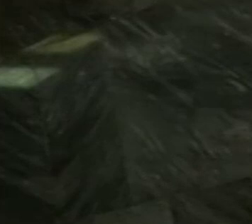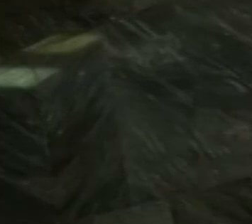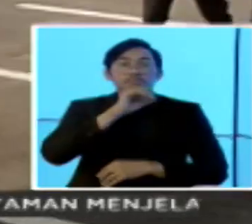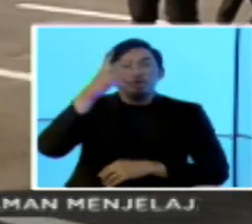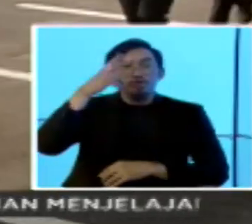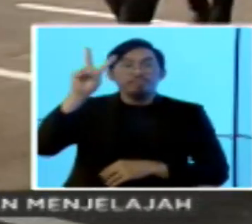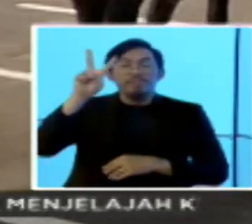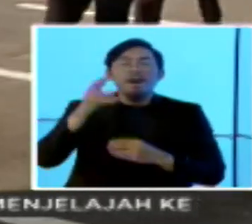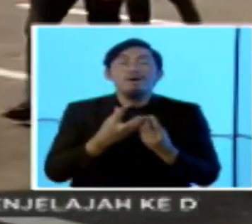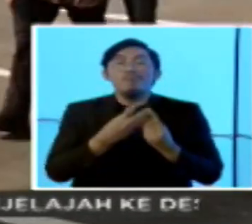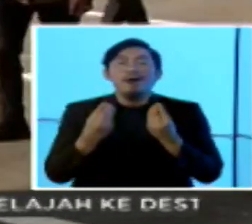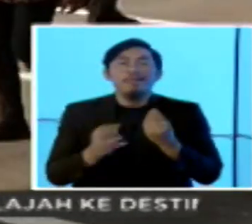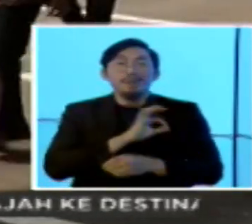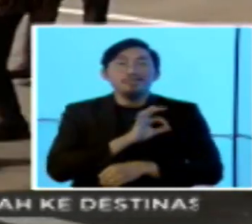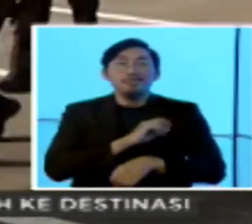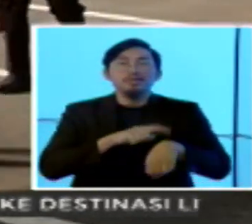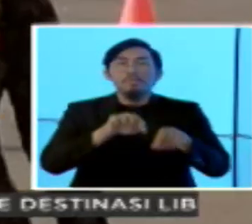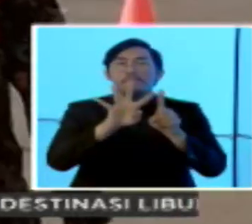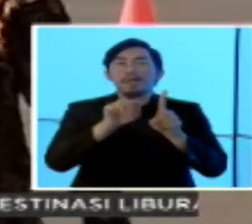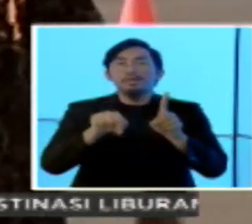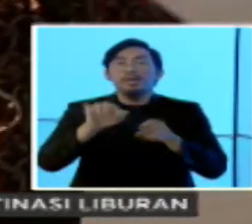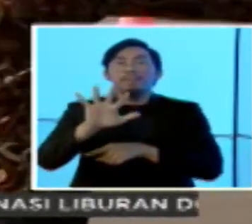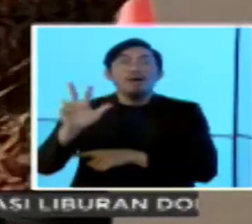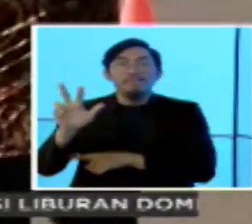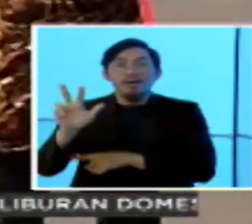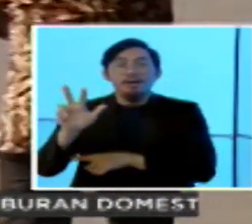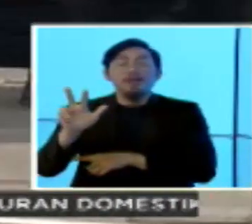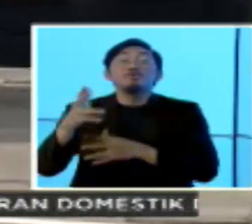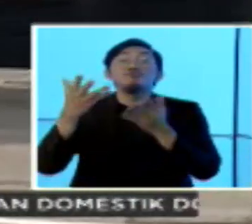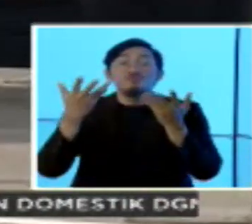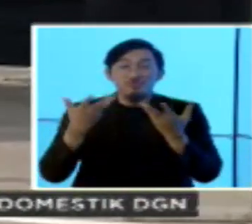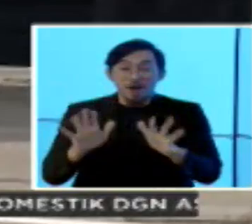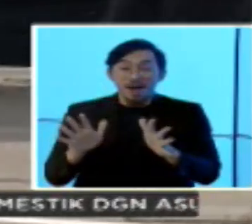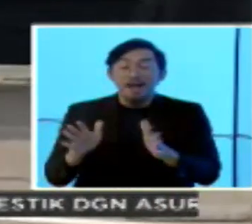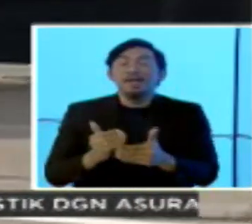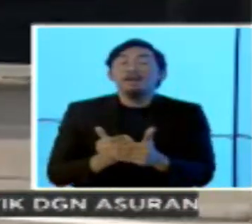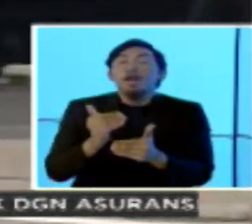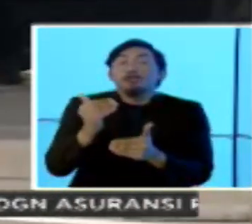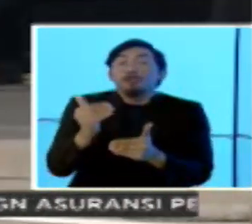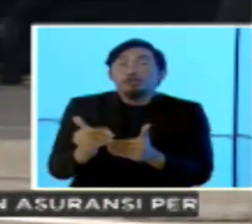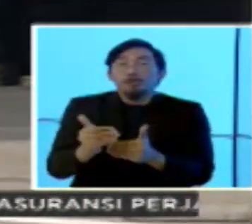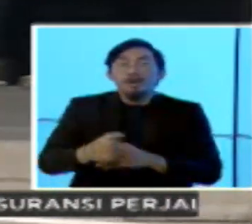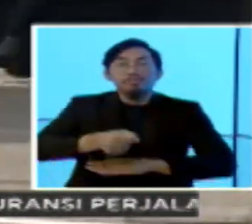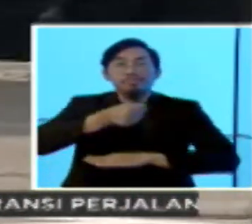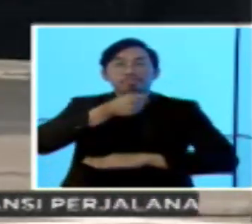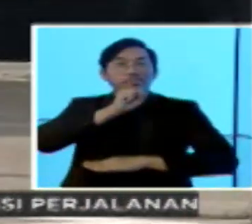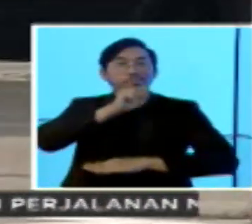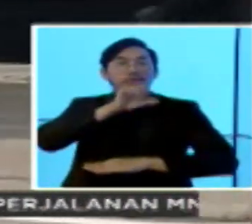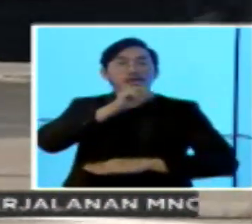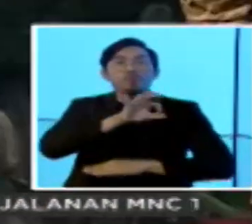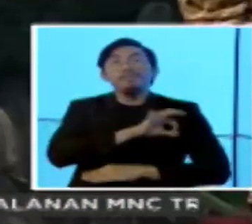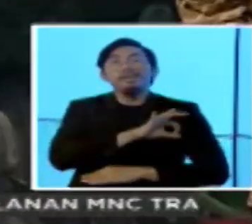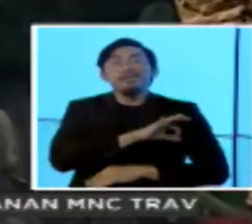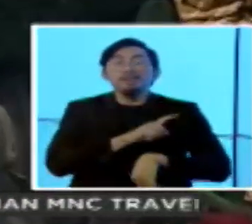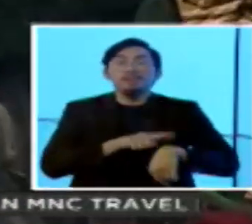dan pengucapan sumpah Wakil Presiden tepat pada pukul 14.58 waktu Indonesia Barat. Dilanjutkan dengan